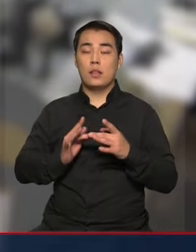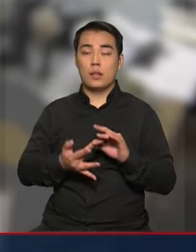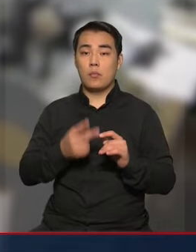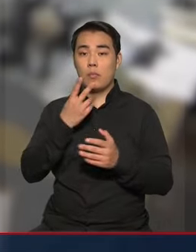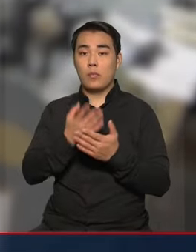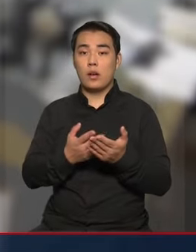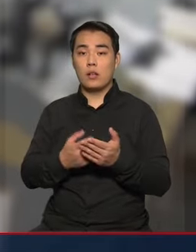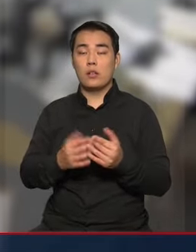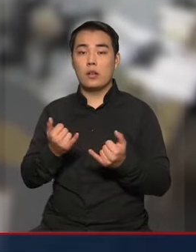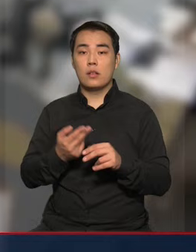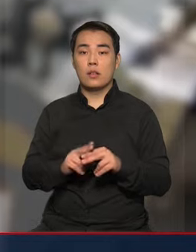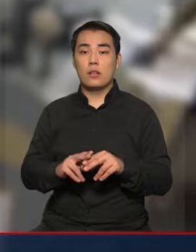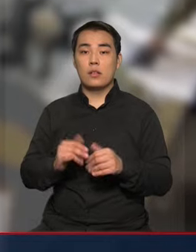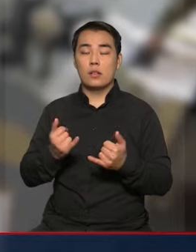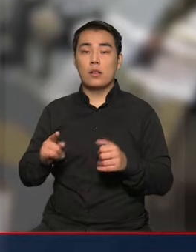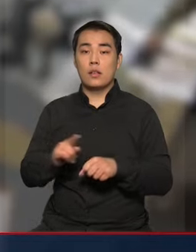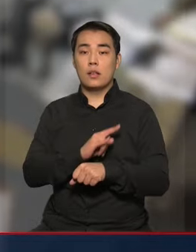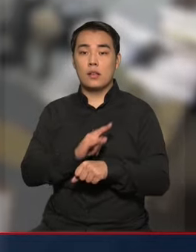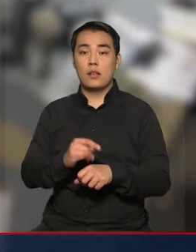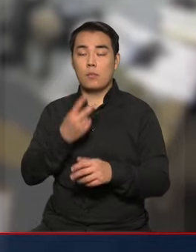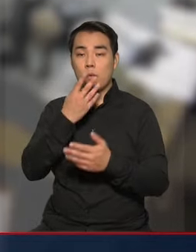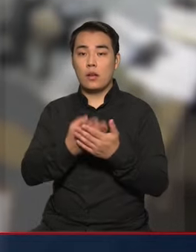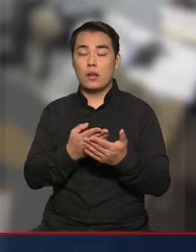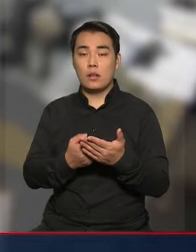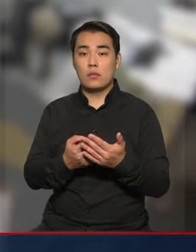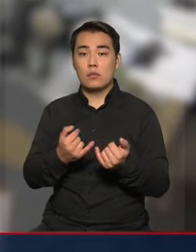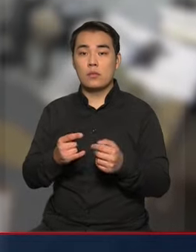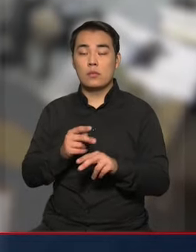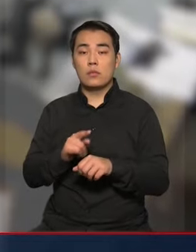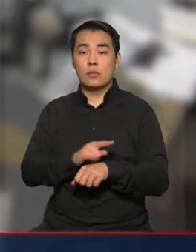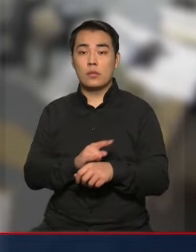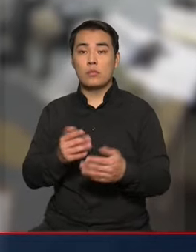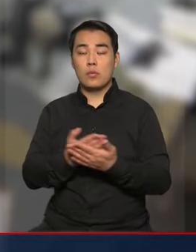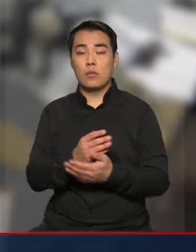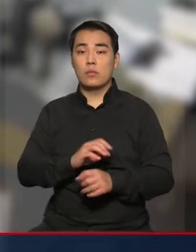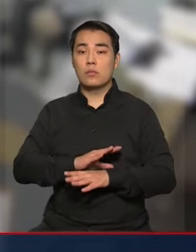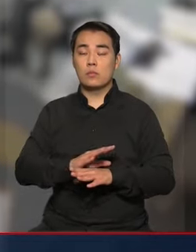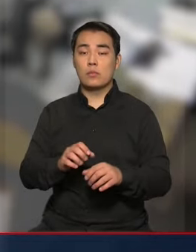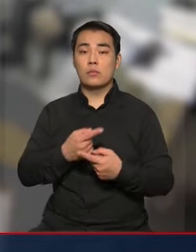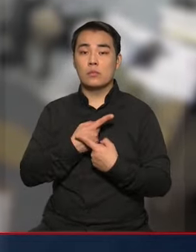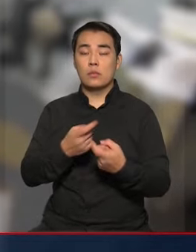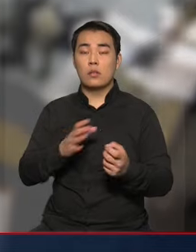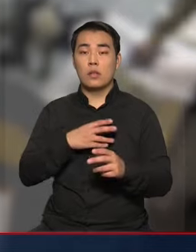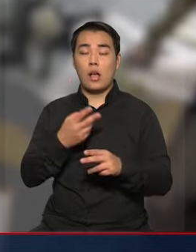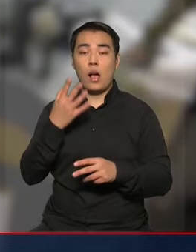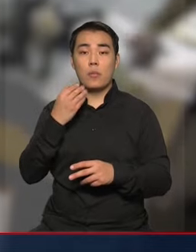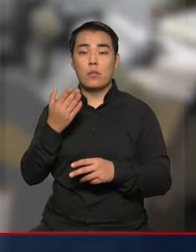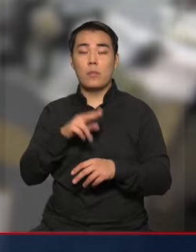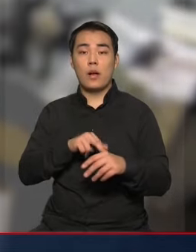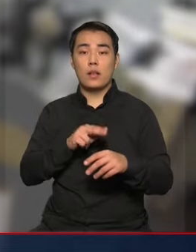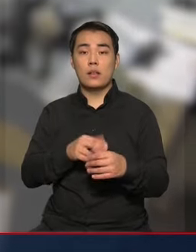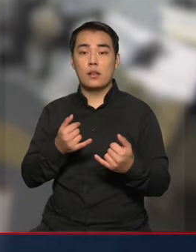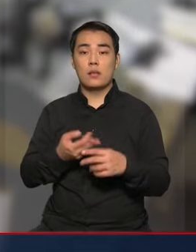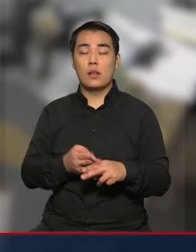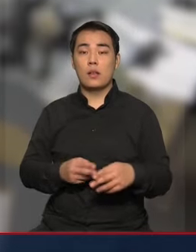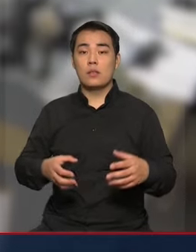желілерде негізсіз дүрбелең мен үрей тудырған жалған ақпарат тарады. Бүгінгі күнде Алматы полиция департаментінің